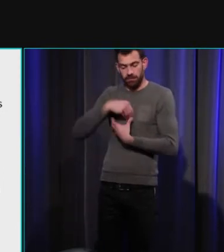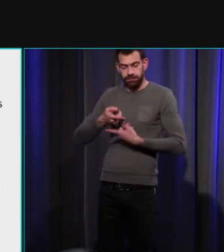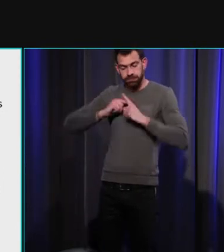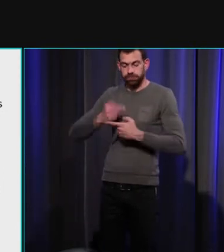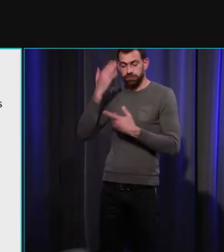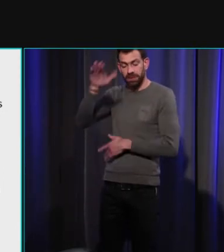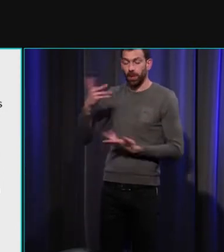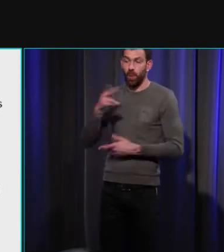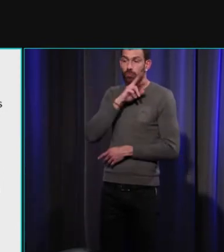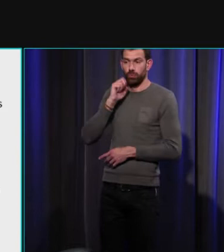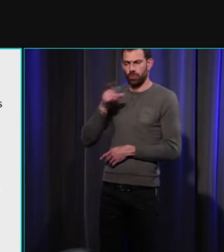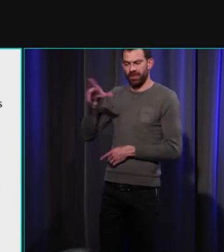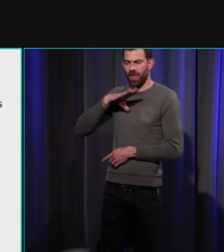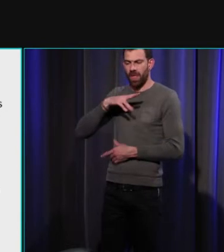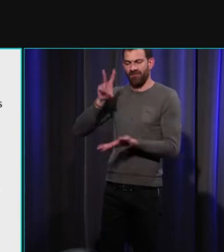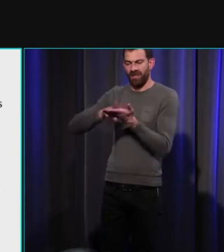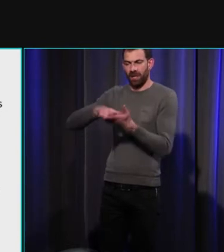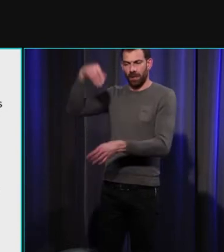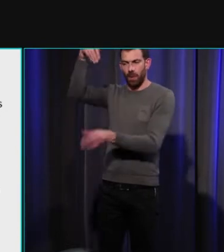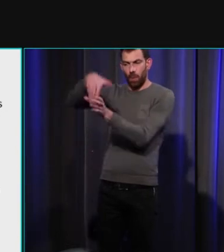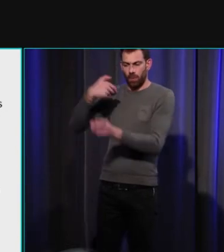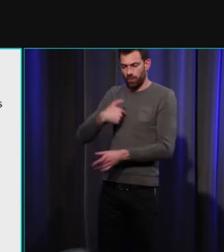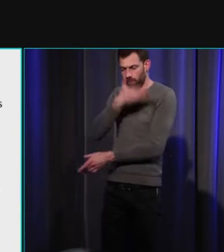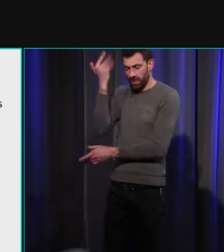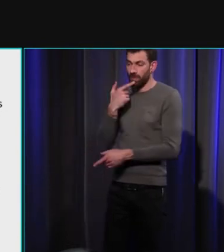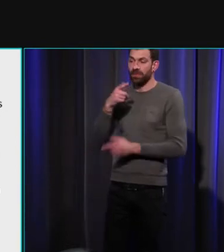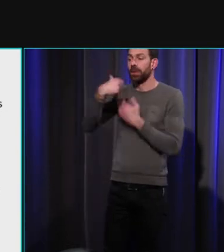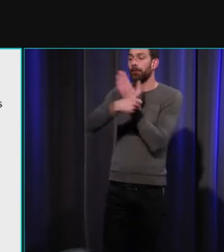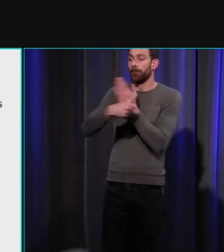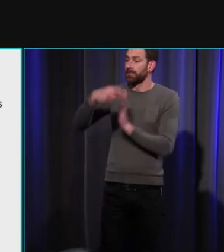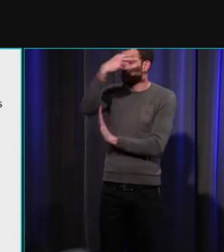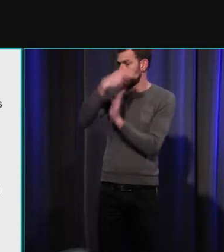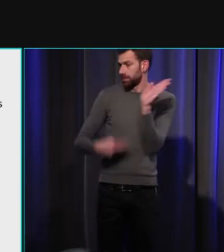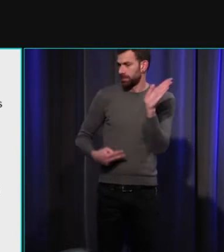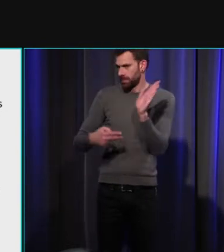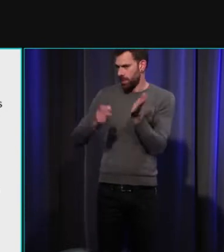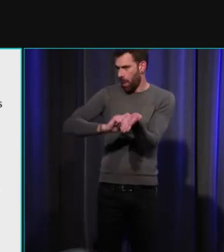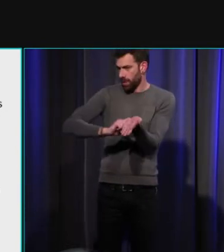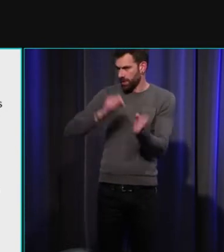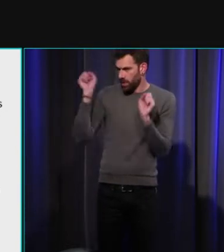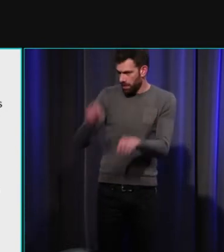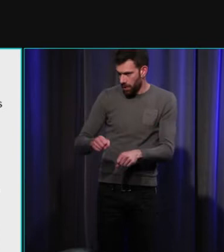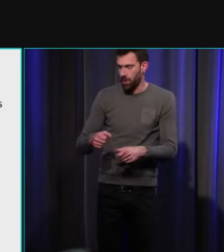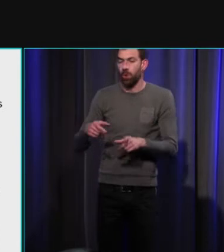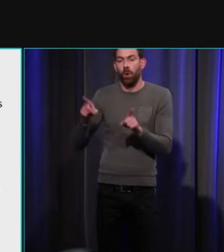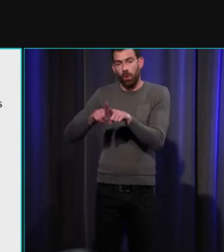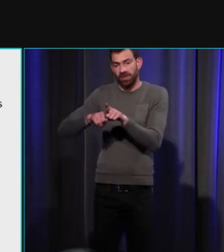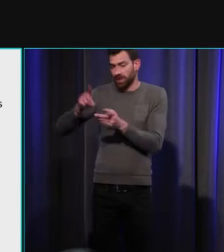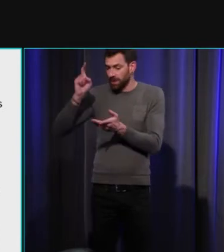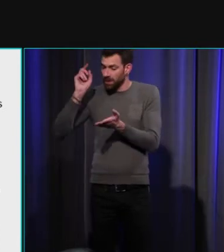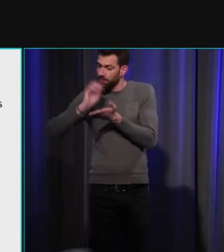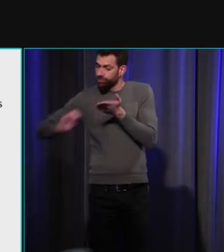possède une vérité qui n'ont pas ils savent lire la bible dans l'original et s'affèrent de l'exégète peut-être mieux que